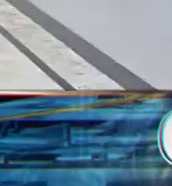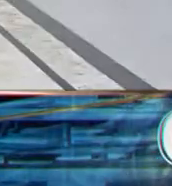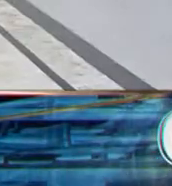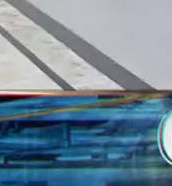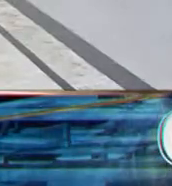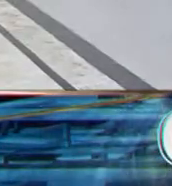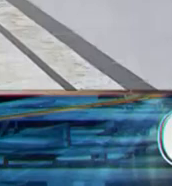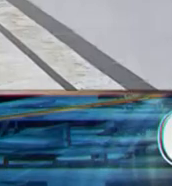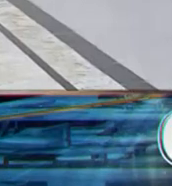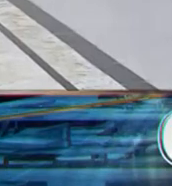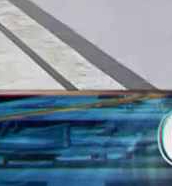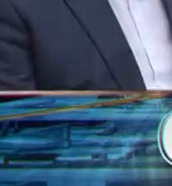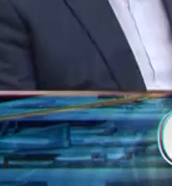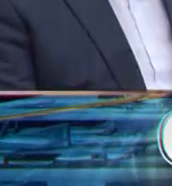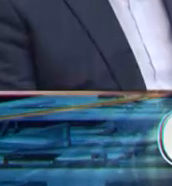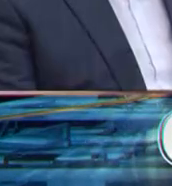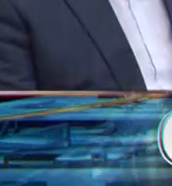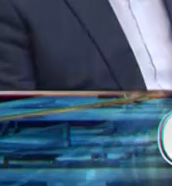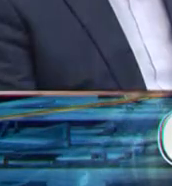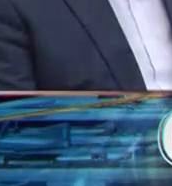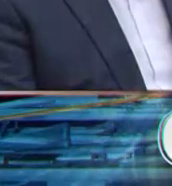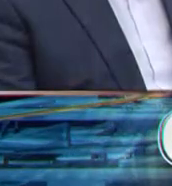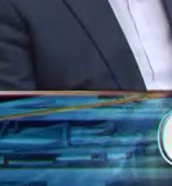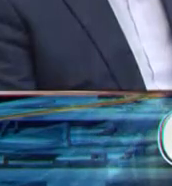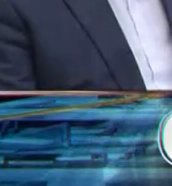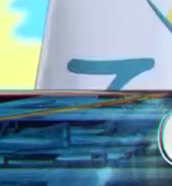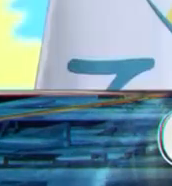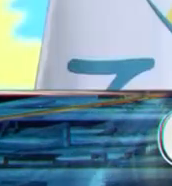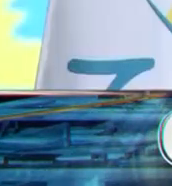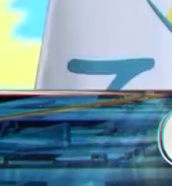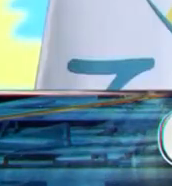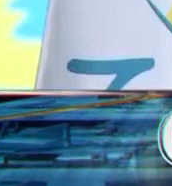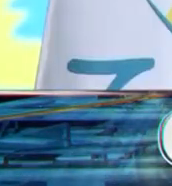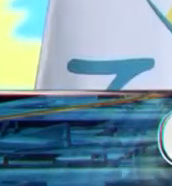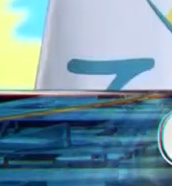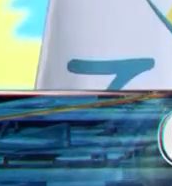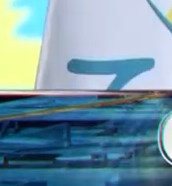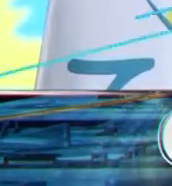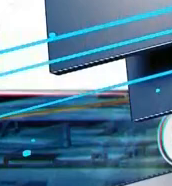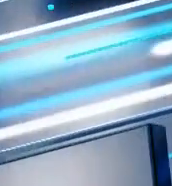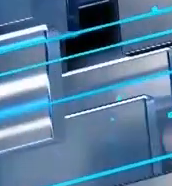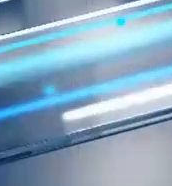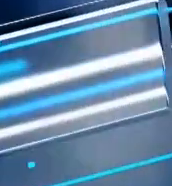Встречи в канун. С участниками праймериз и не только встретился первый зампред партии большинства.